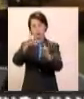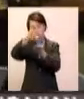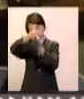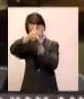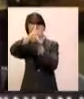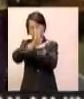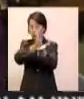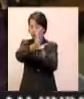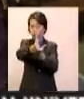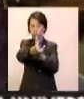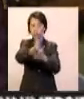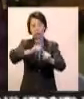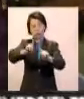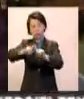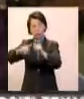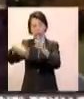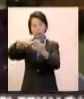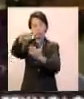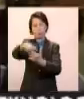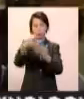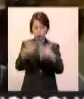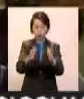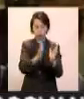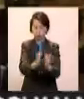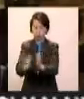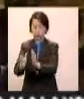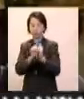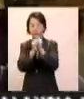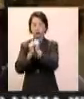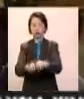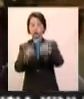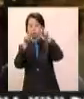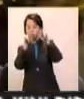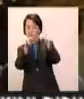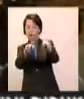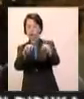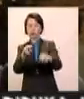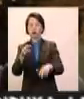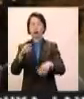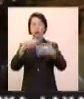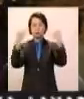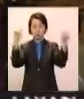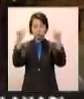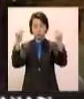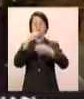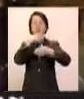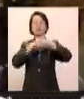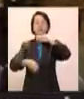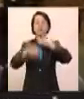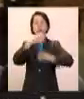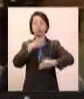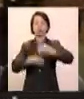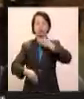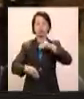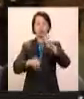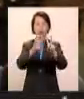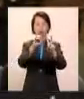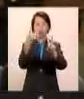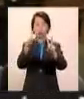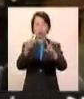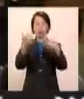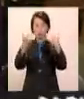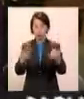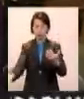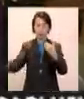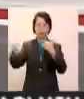anda pelbagai acara yang telah pun disusun atur, dan juga sama-sama kita saksikan MRTM Christmas 2018. Baik, kita kembali